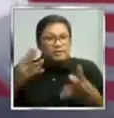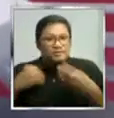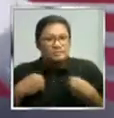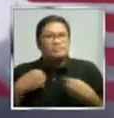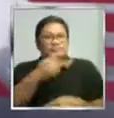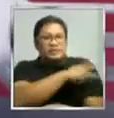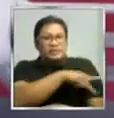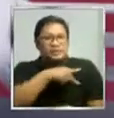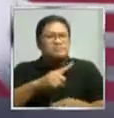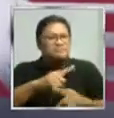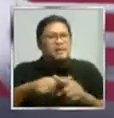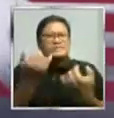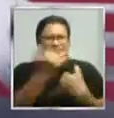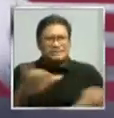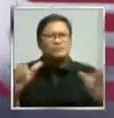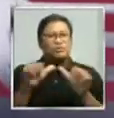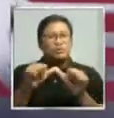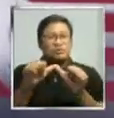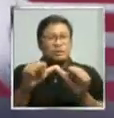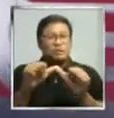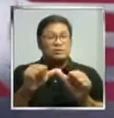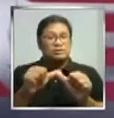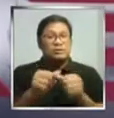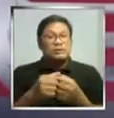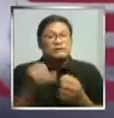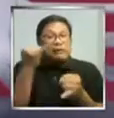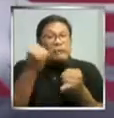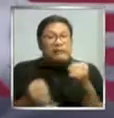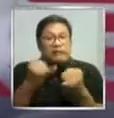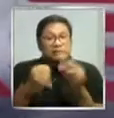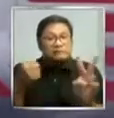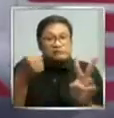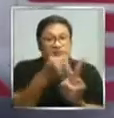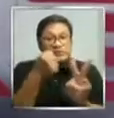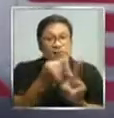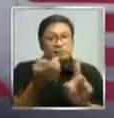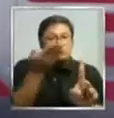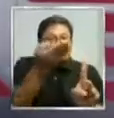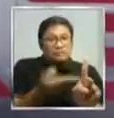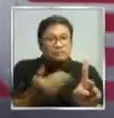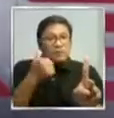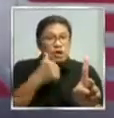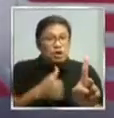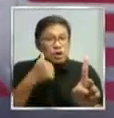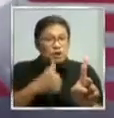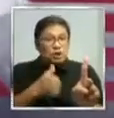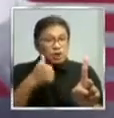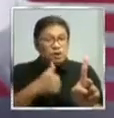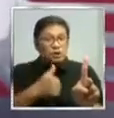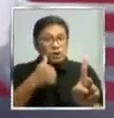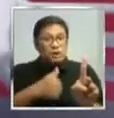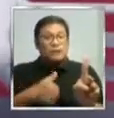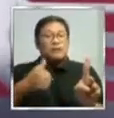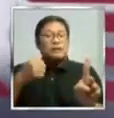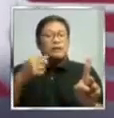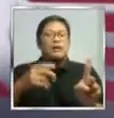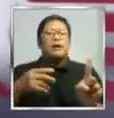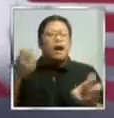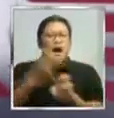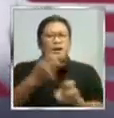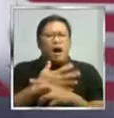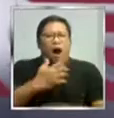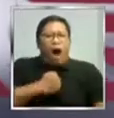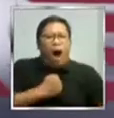patuloy pa rin itong nangyayari. Ang pinakahuling biktima, isang ginang na kahit hirap nang huminga, ni hindi man lang